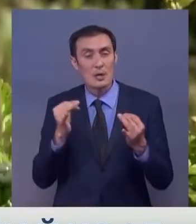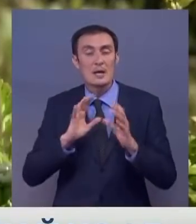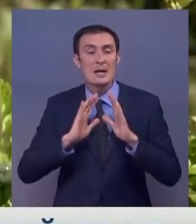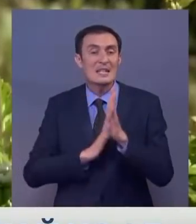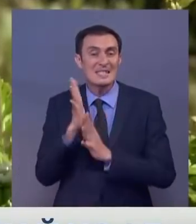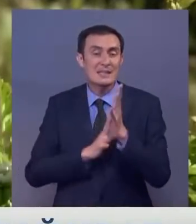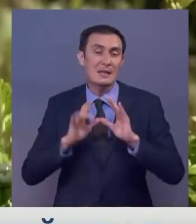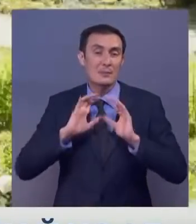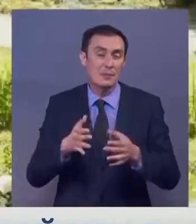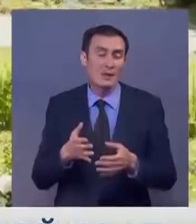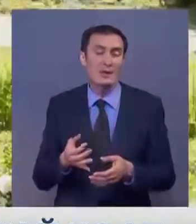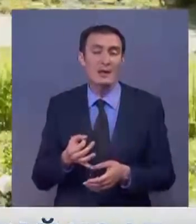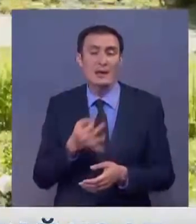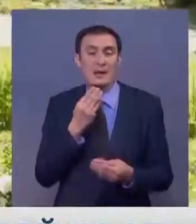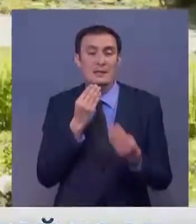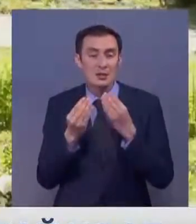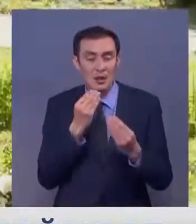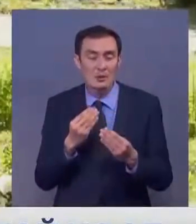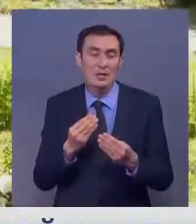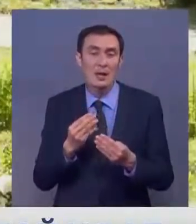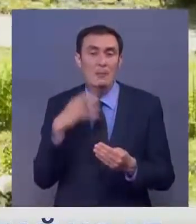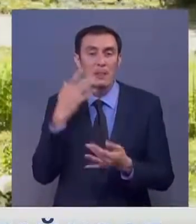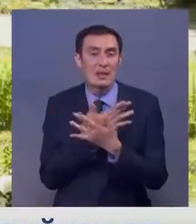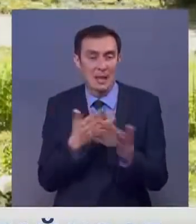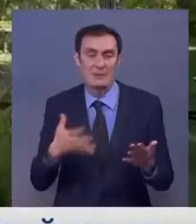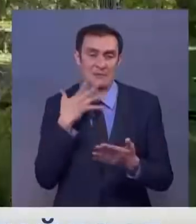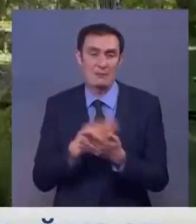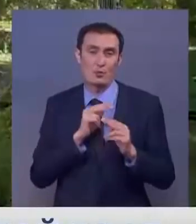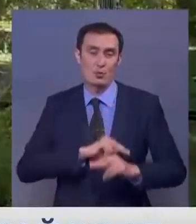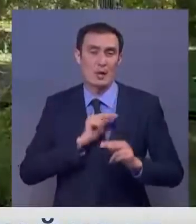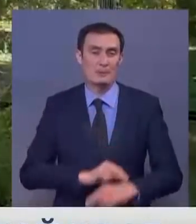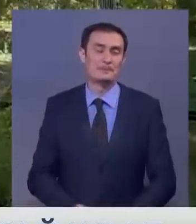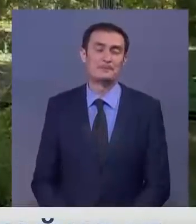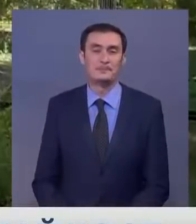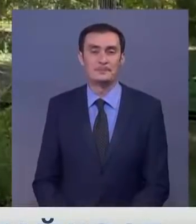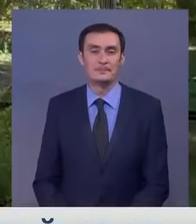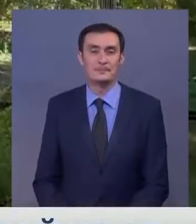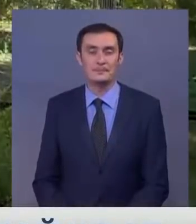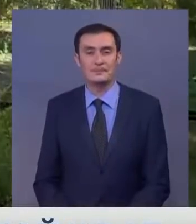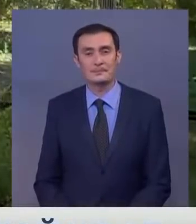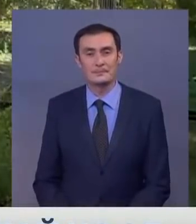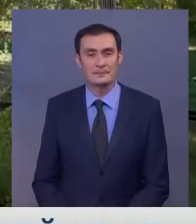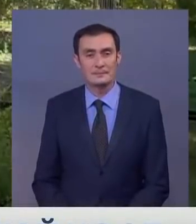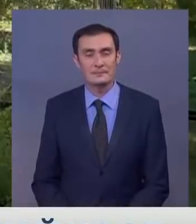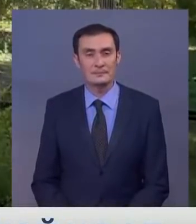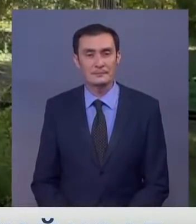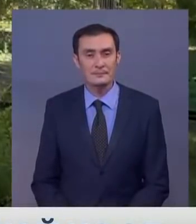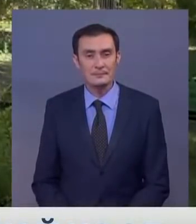и наслаждаются плодами своего труда. Ербул Абишев, Самат Аспанов, Марат Игликов из Павлодара,